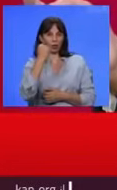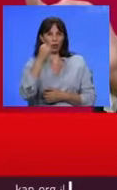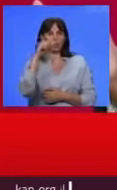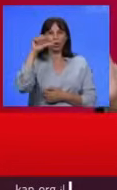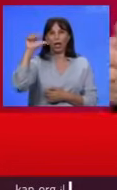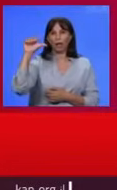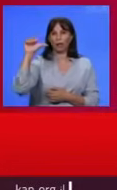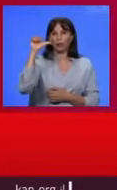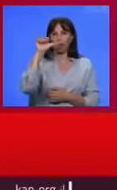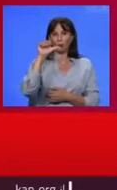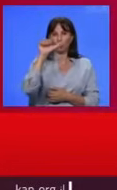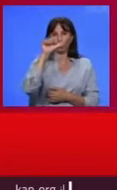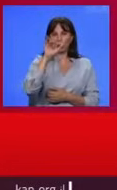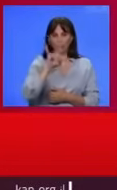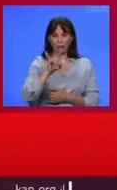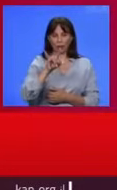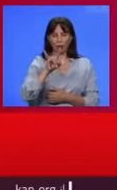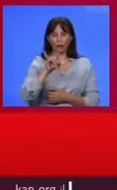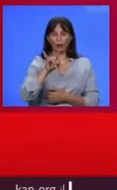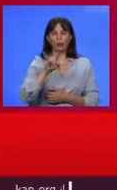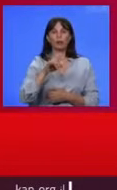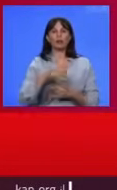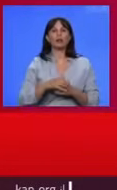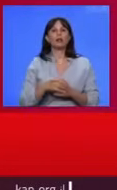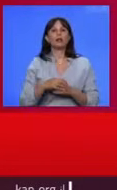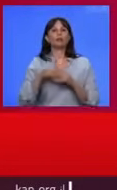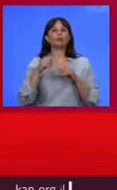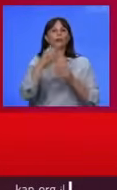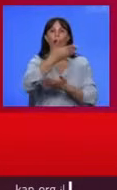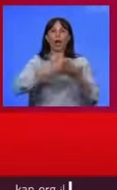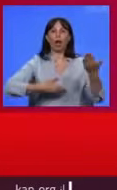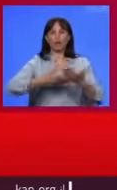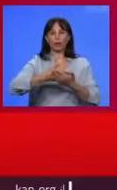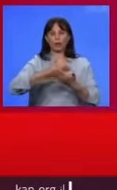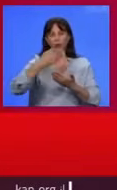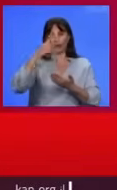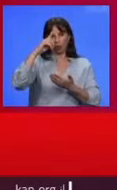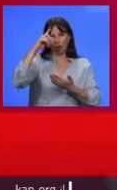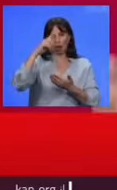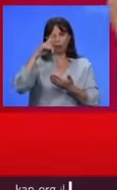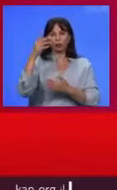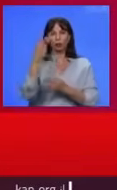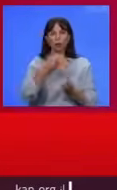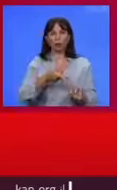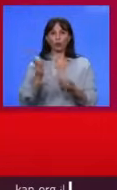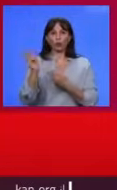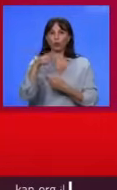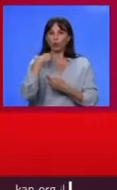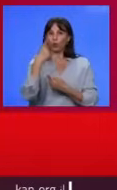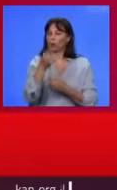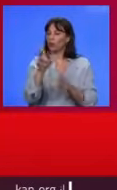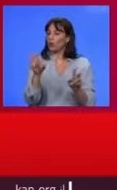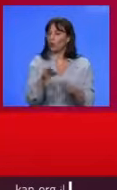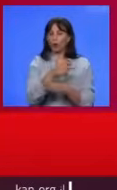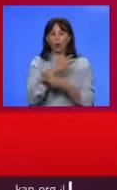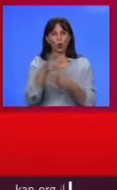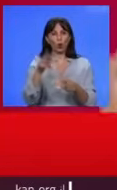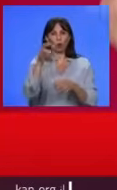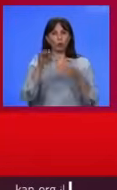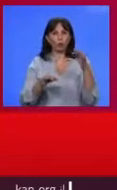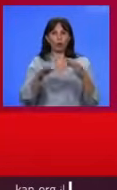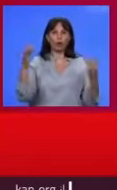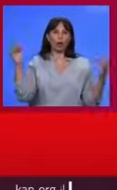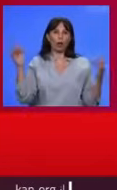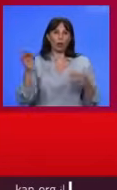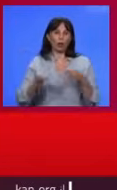חצרה, הגיע עם חוות דעת מהבית חולים שבו הוא הושפז, שהוא לא כשיר לעמוד לדין. הפרקליטות התנגדה לחוות הדעת הזאת,